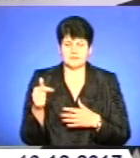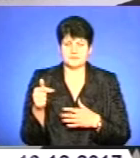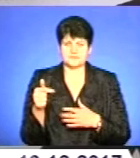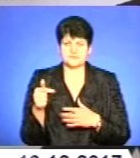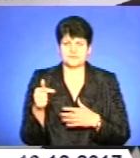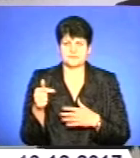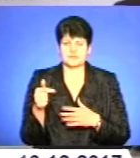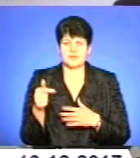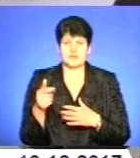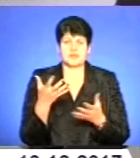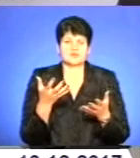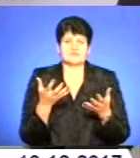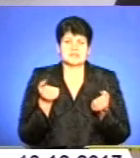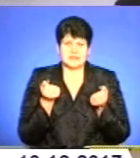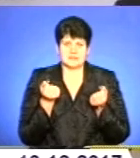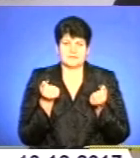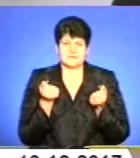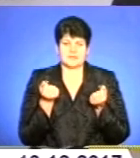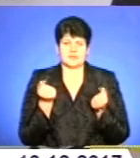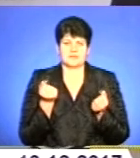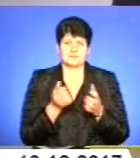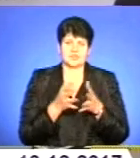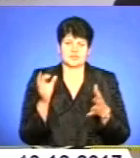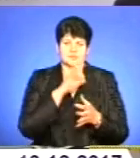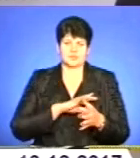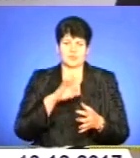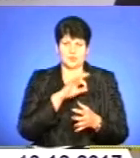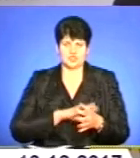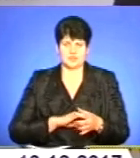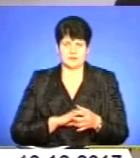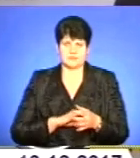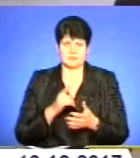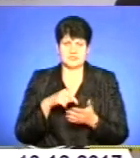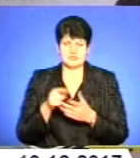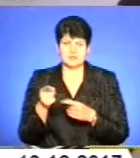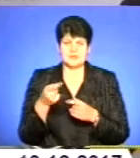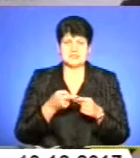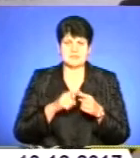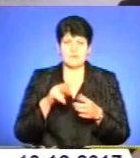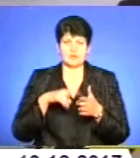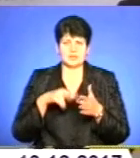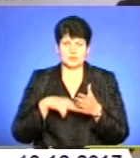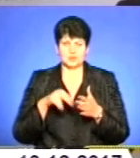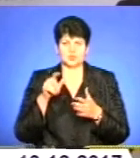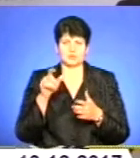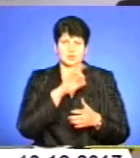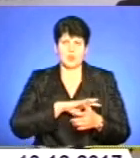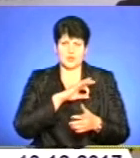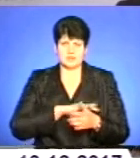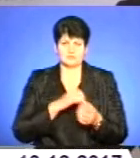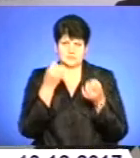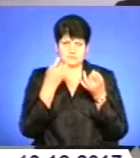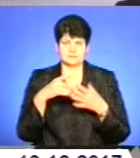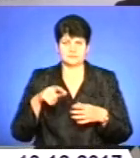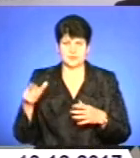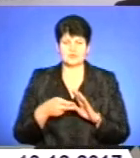основних джерел надходжень до бюджету міста Тернополя, то, звичайно, перше місце займає податок з доходів фізичних осіб.